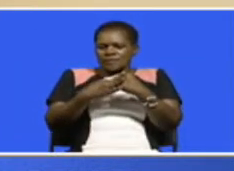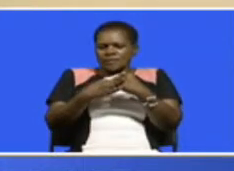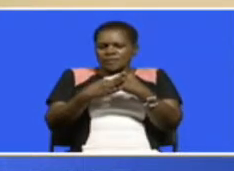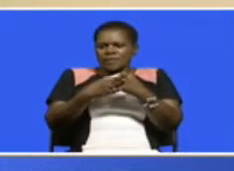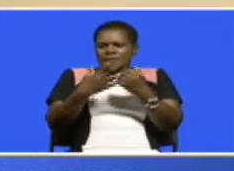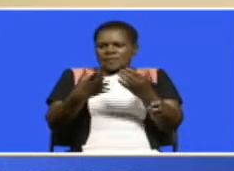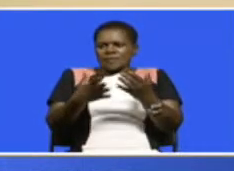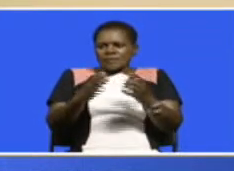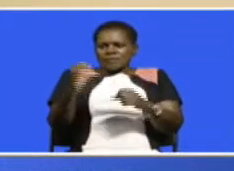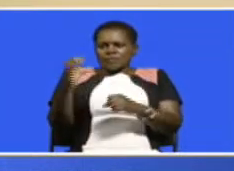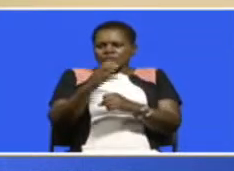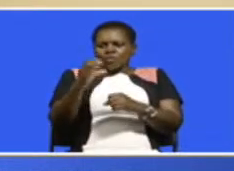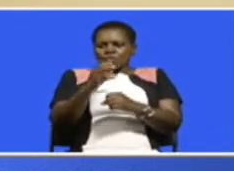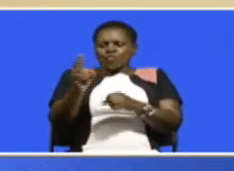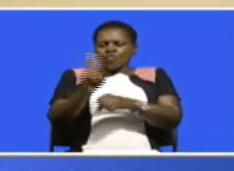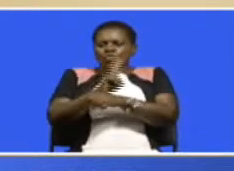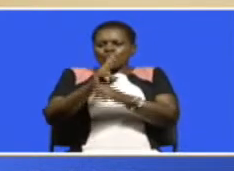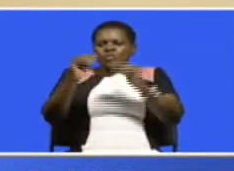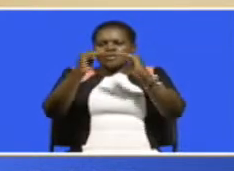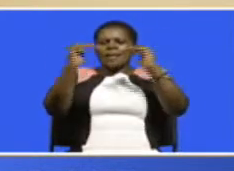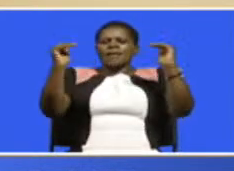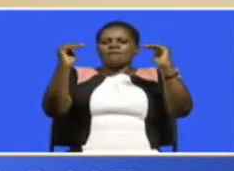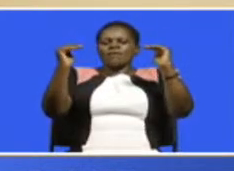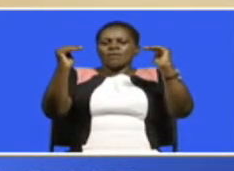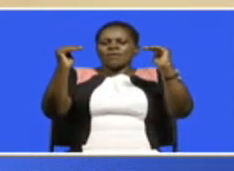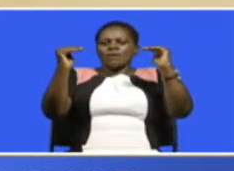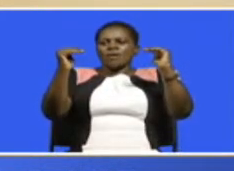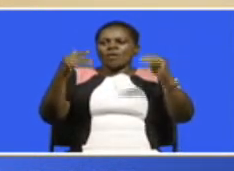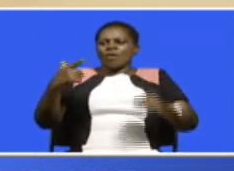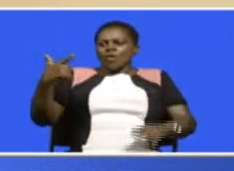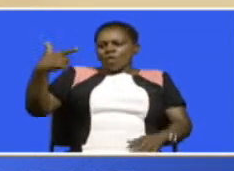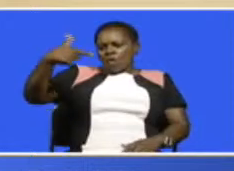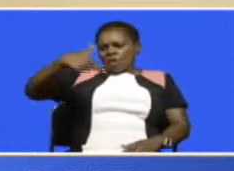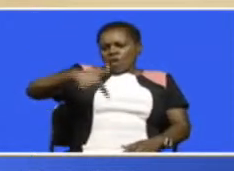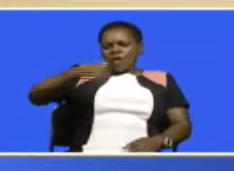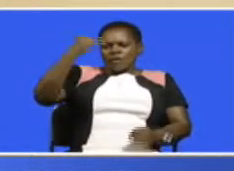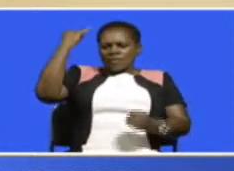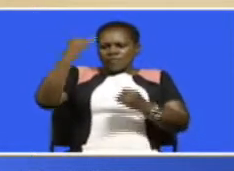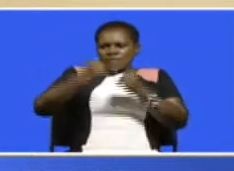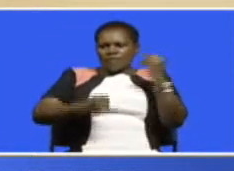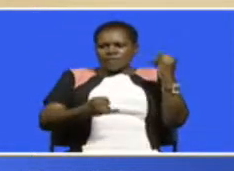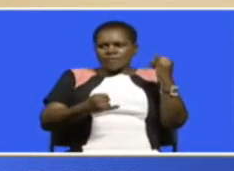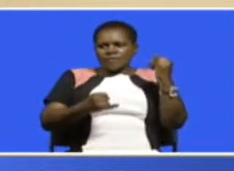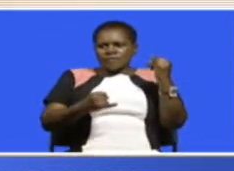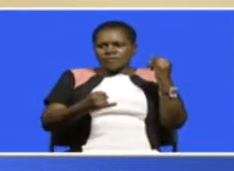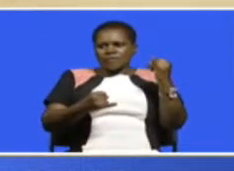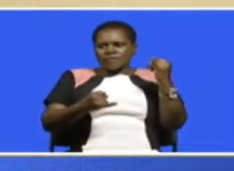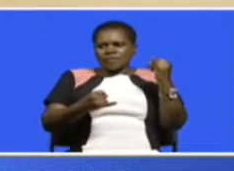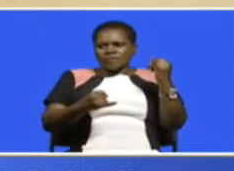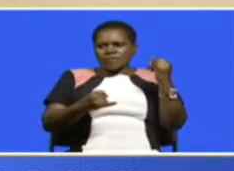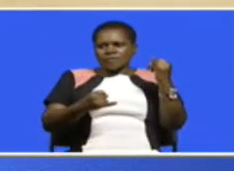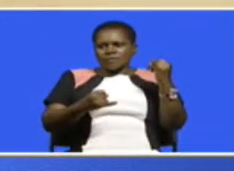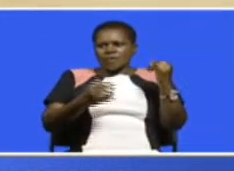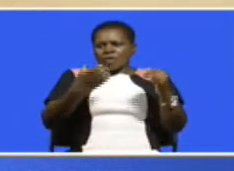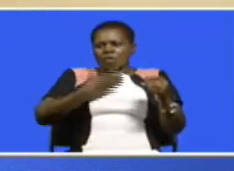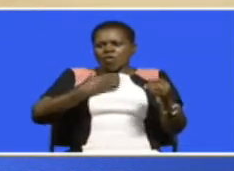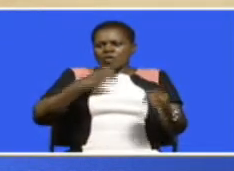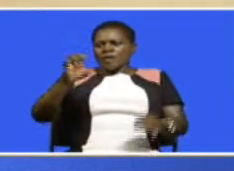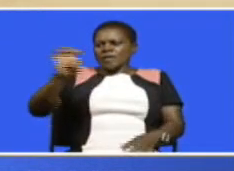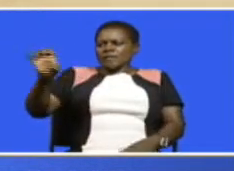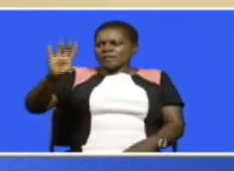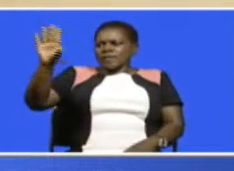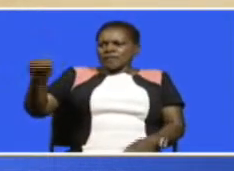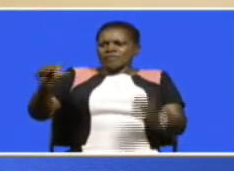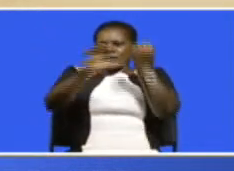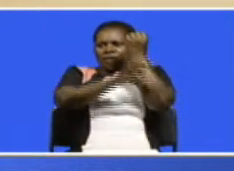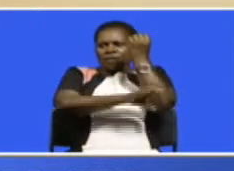present consumption levels. This oil refinery would be owned jointly by the East African